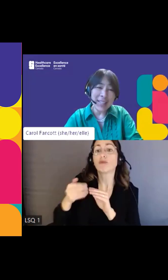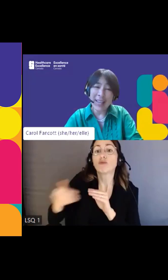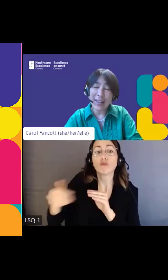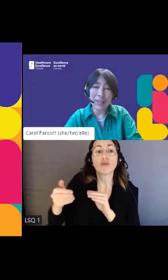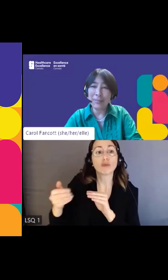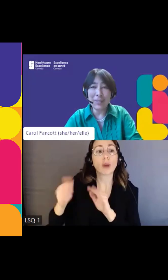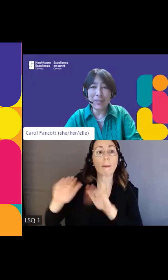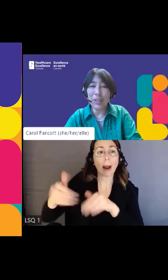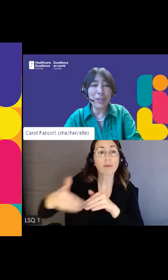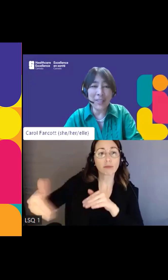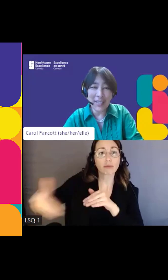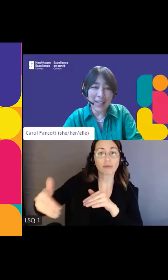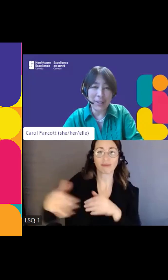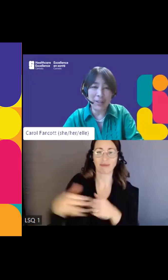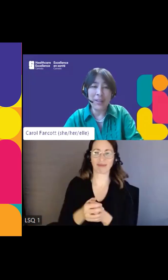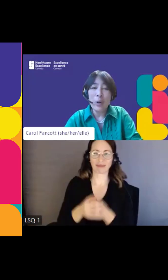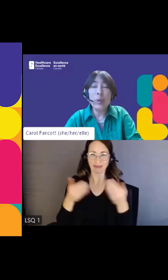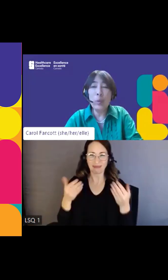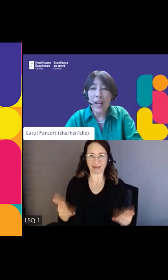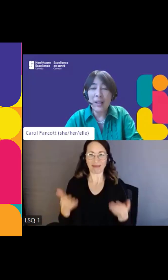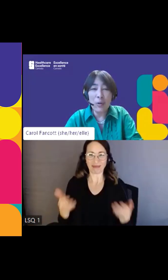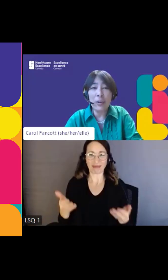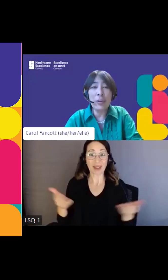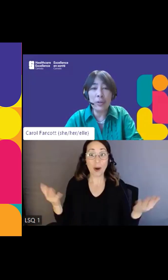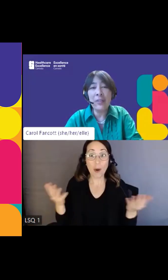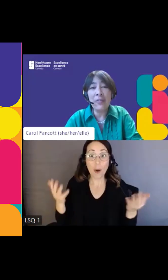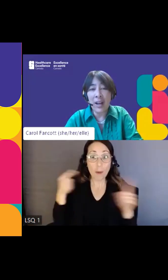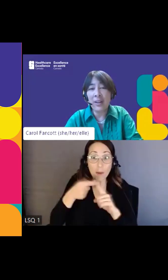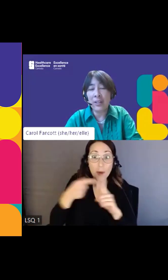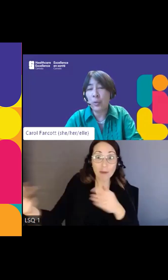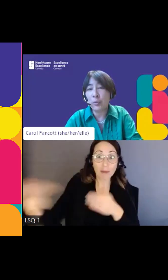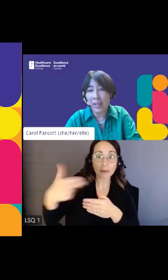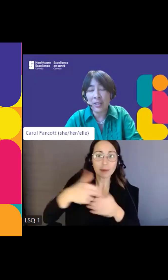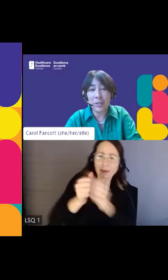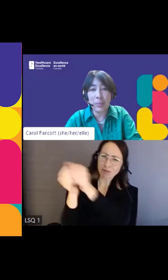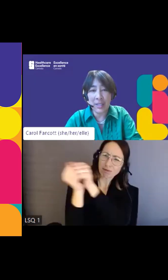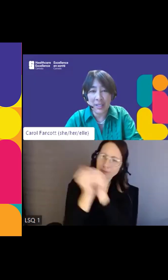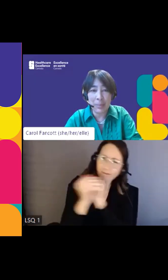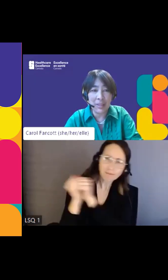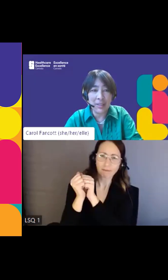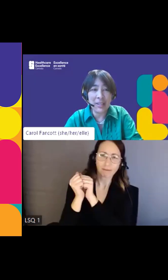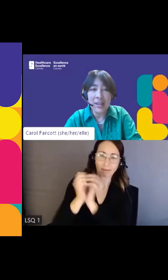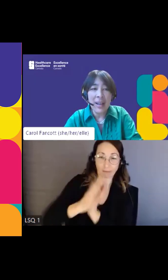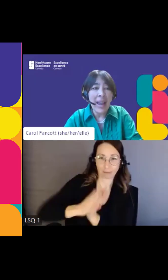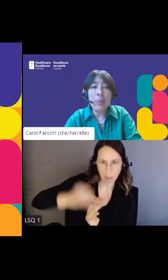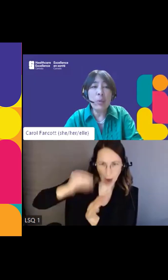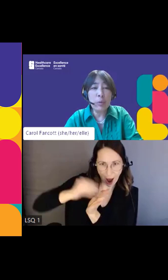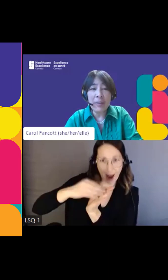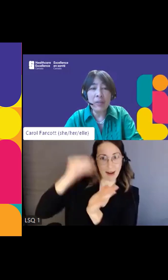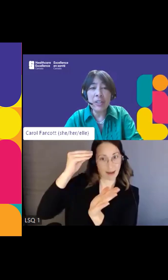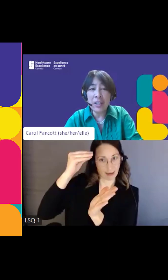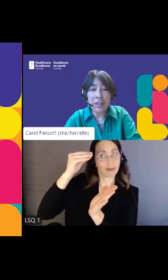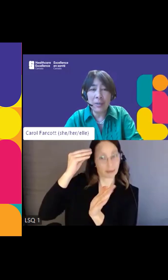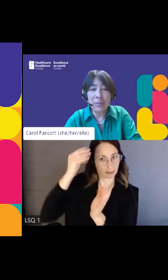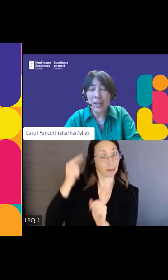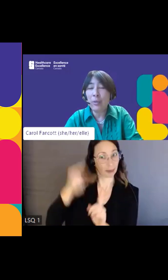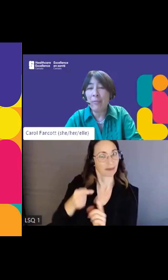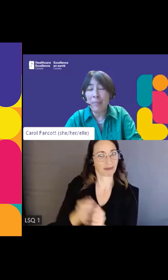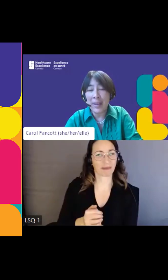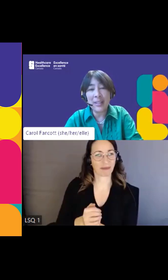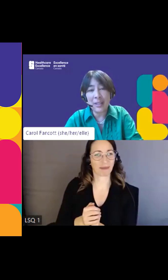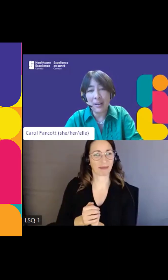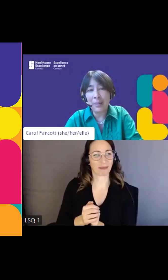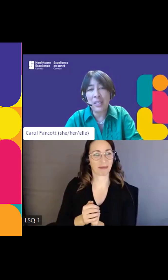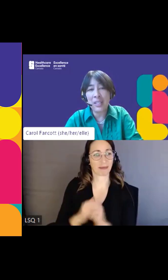apprendre ensemble. Nous avons 325 participants et nous avons